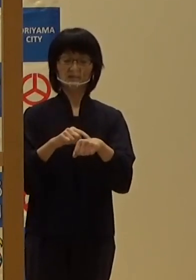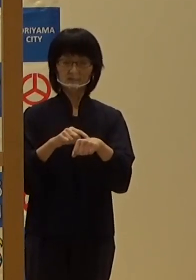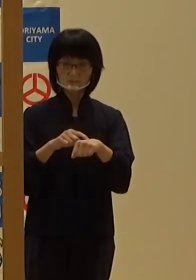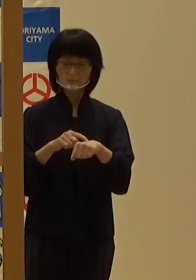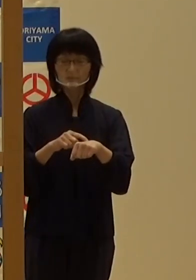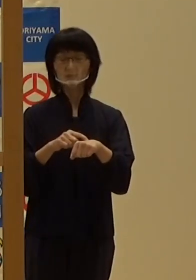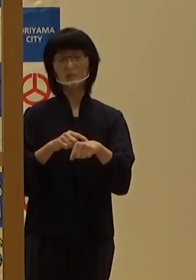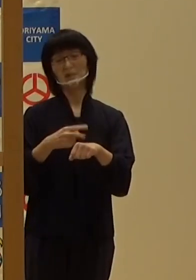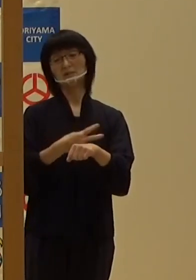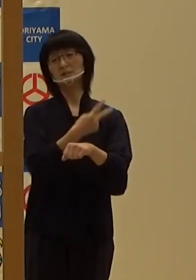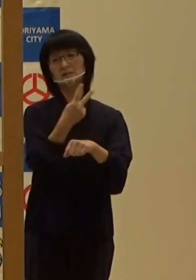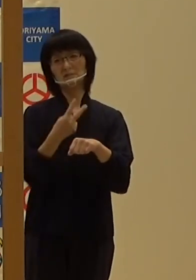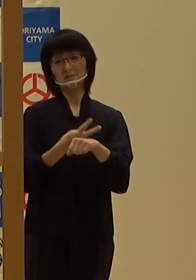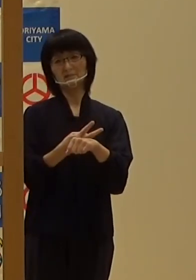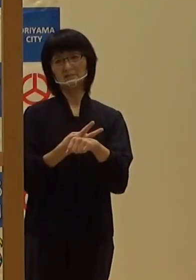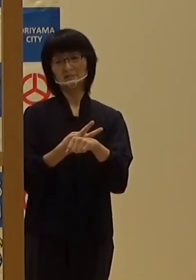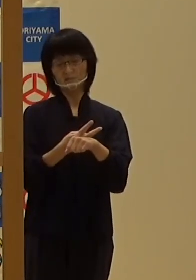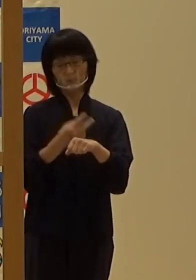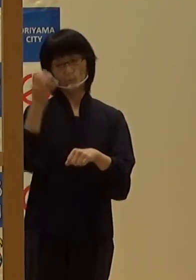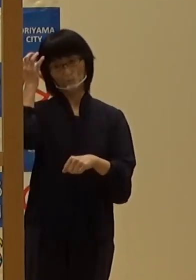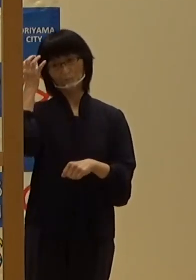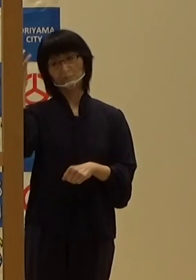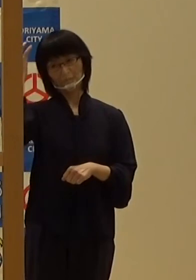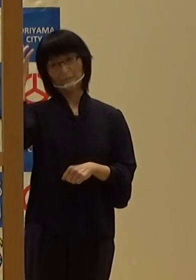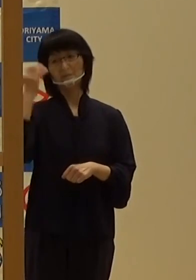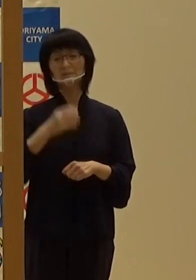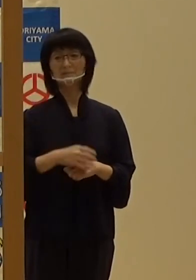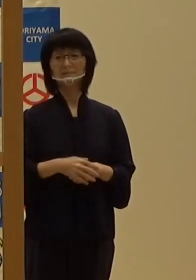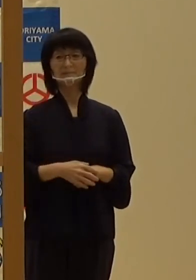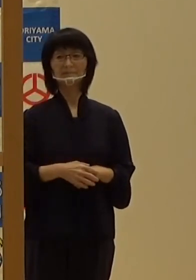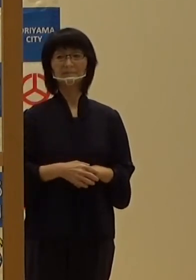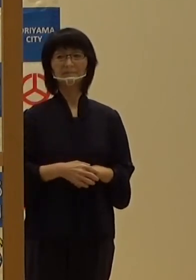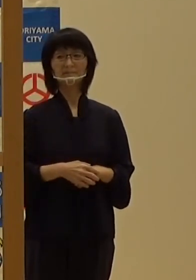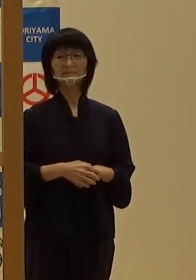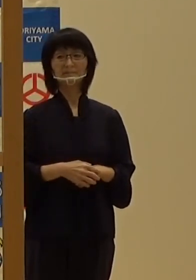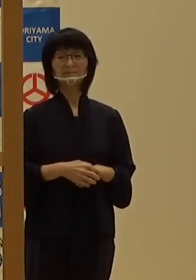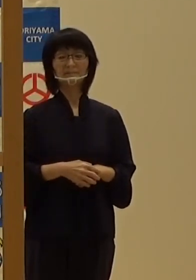想定してございますので、よろしくお願いしたいと思います。以上です。